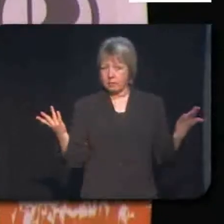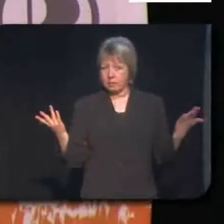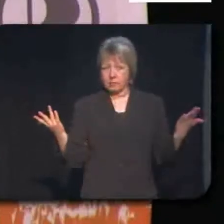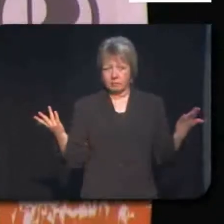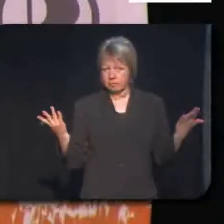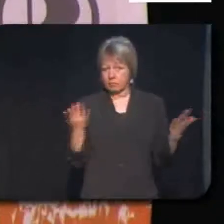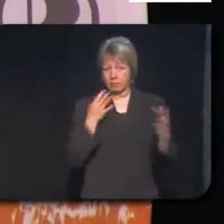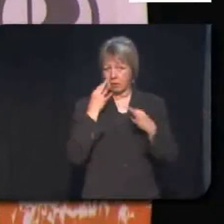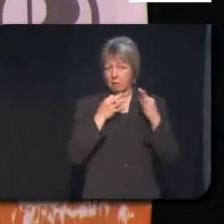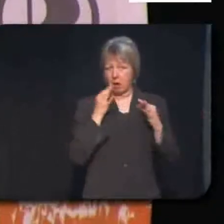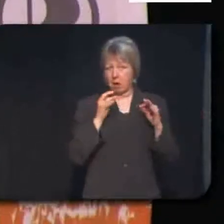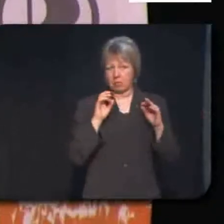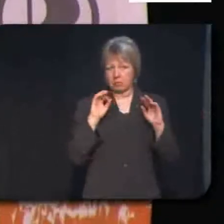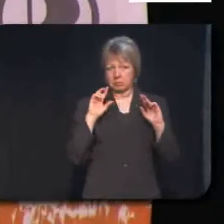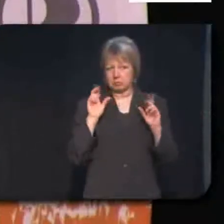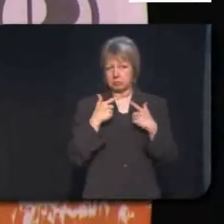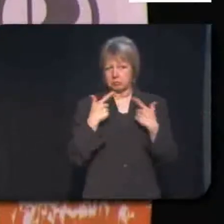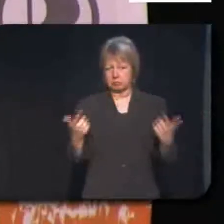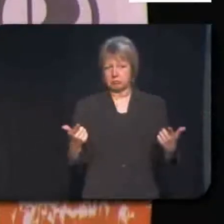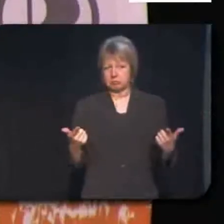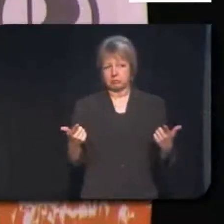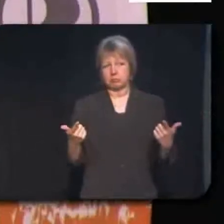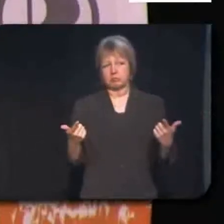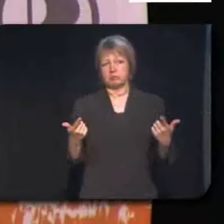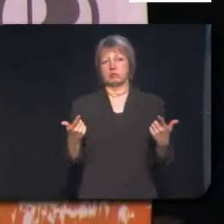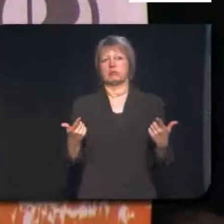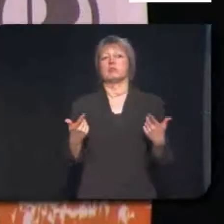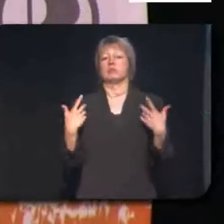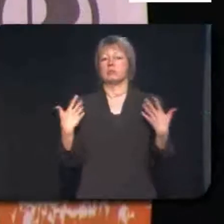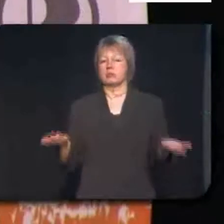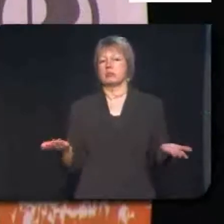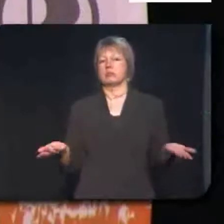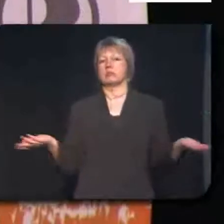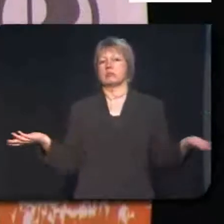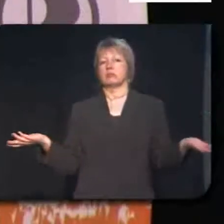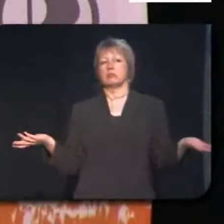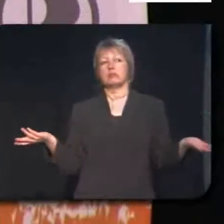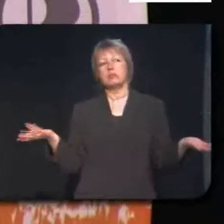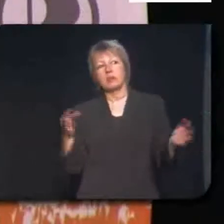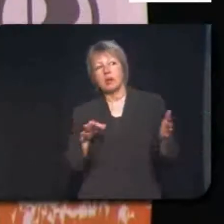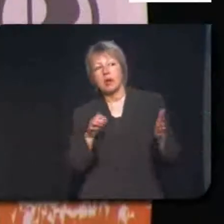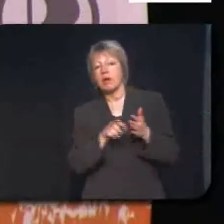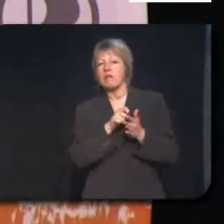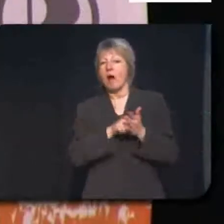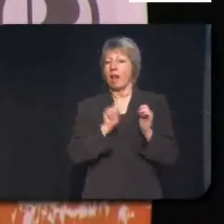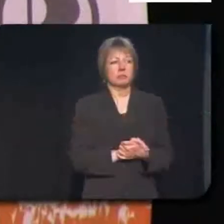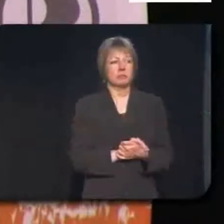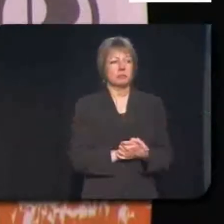ich sehe keine Fragen wo sind meine Wahlhelfer